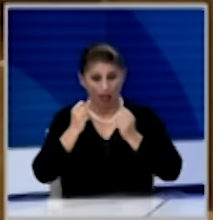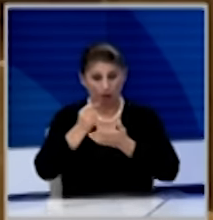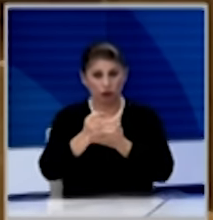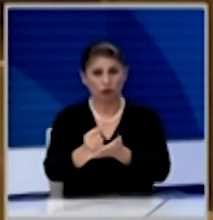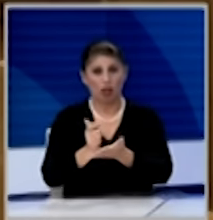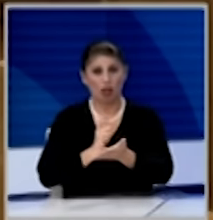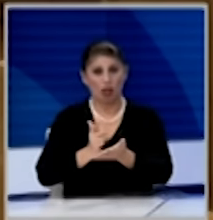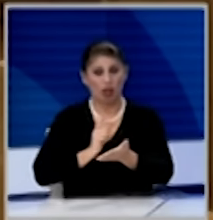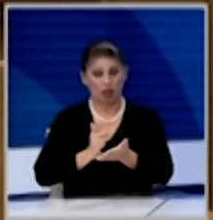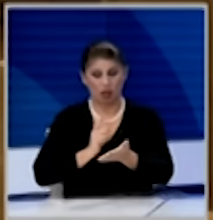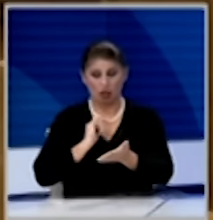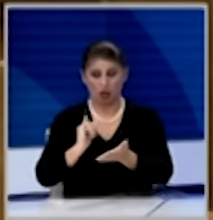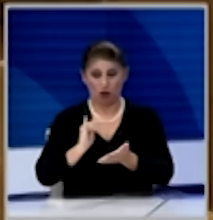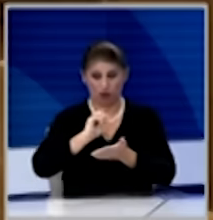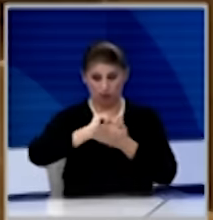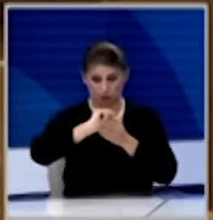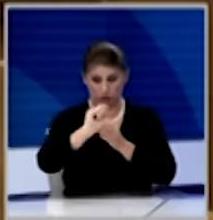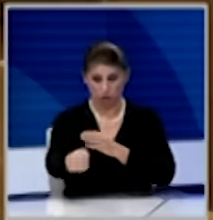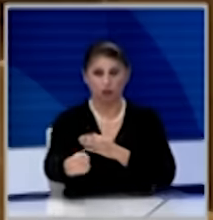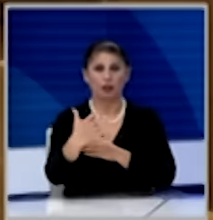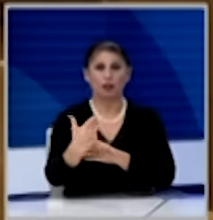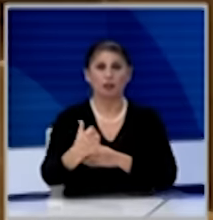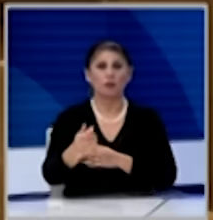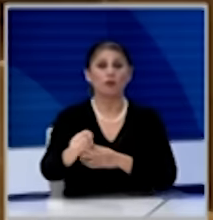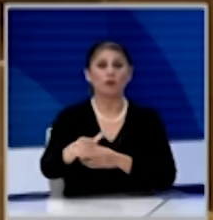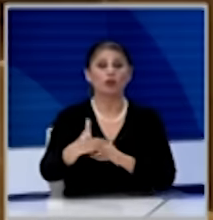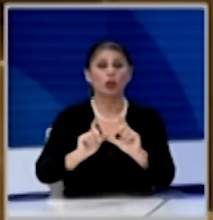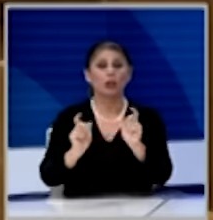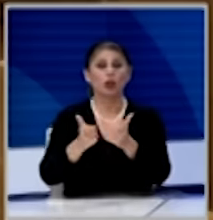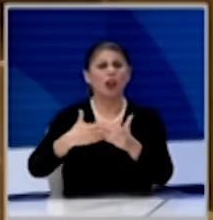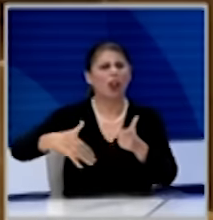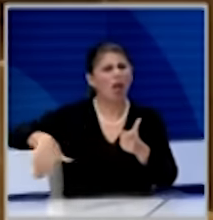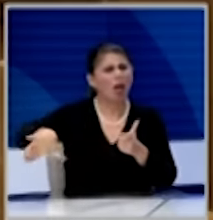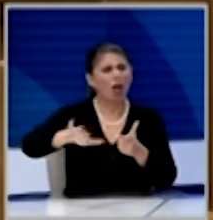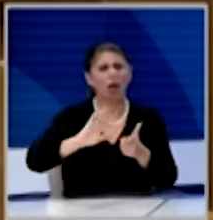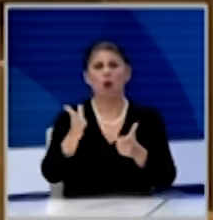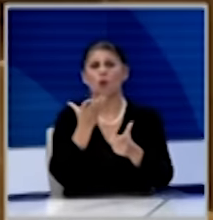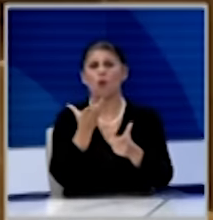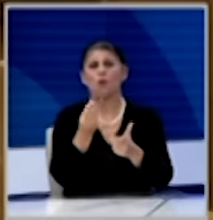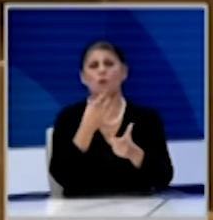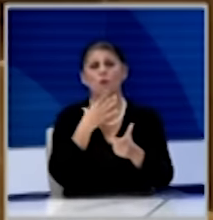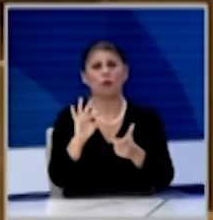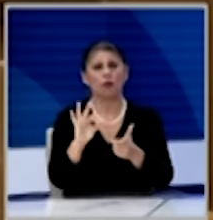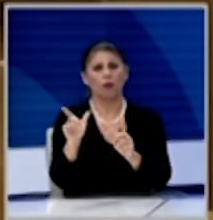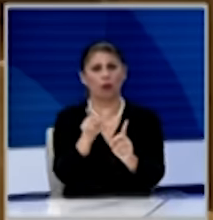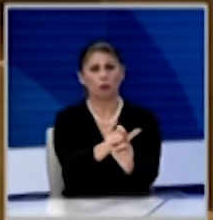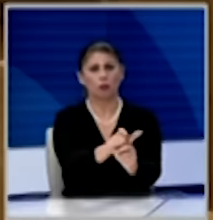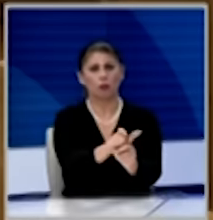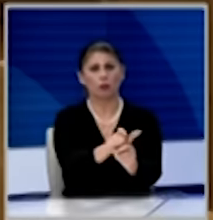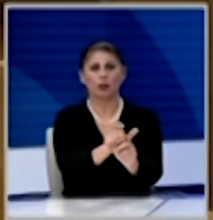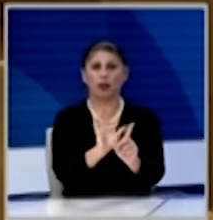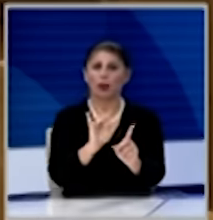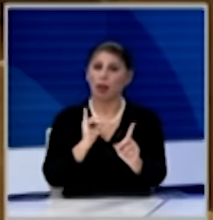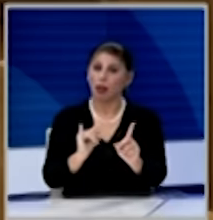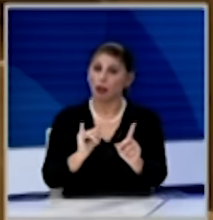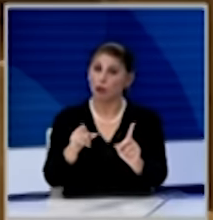ακόμα εκκρεμεί η καταβολή τους υπάρχουν λαϊκές οικογένειες οι οποίες για διάφορους λόγους έχουν αποκλειστεί αλλά